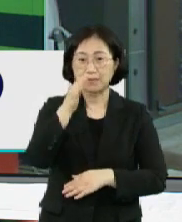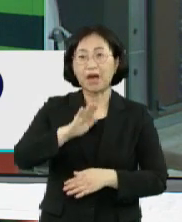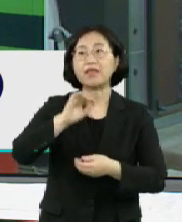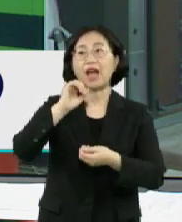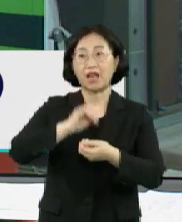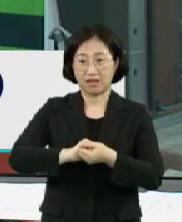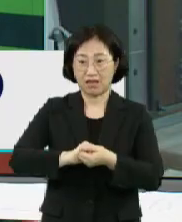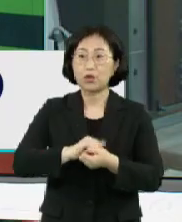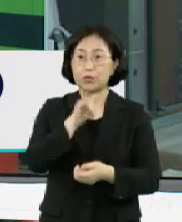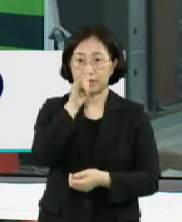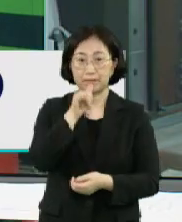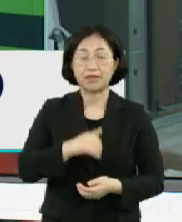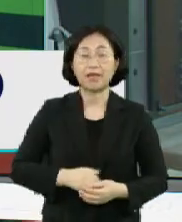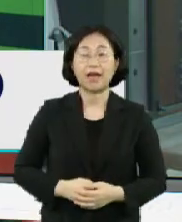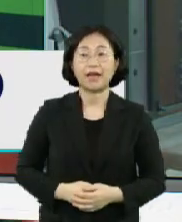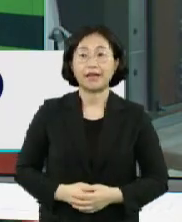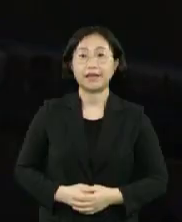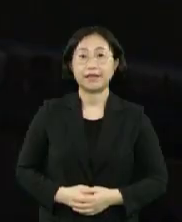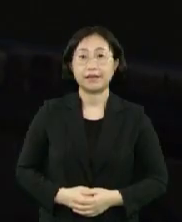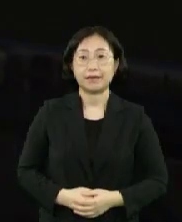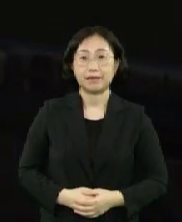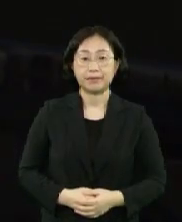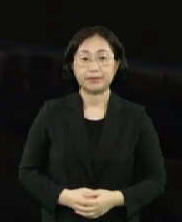김진석 기자가 취재했습니다.